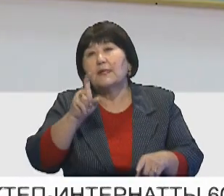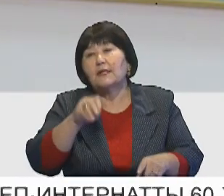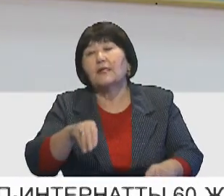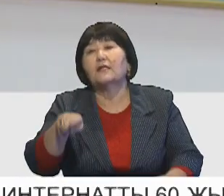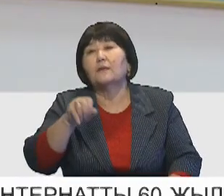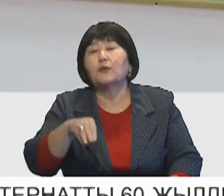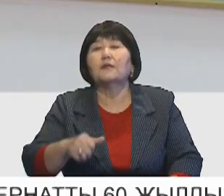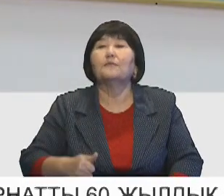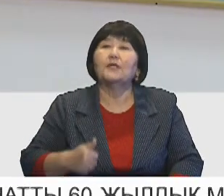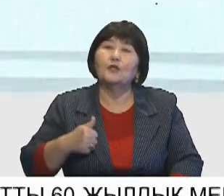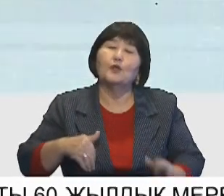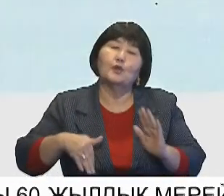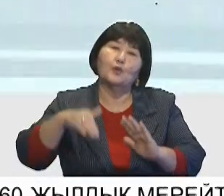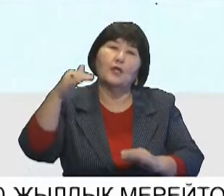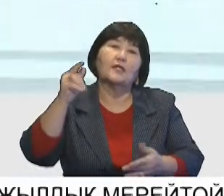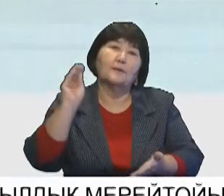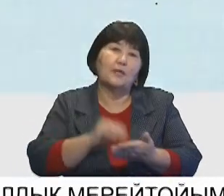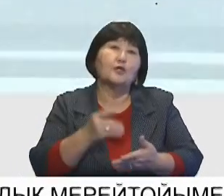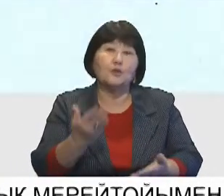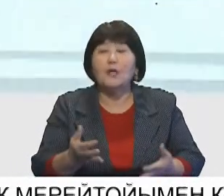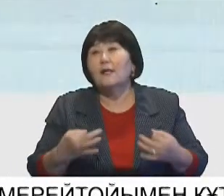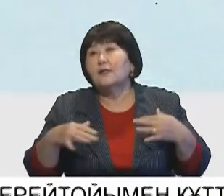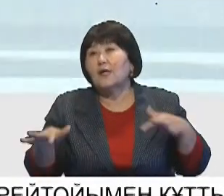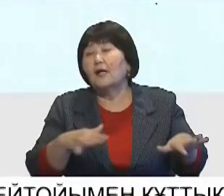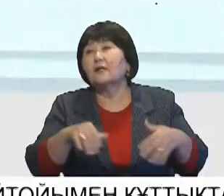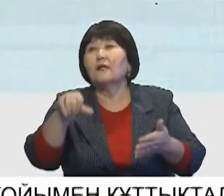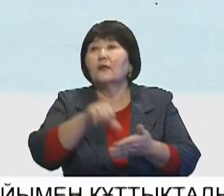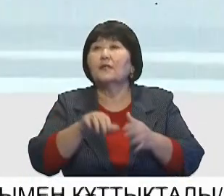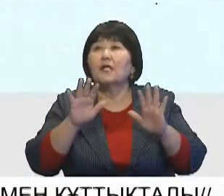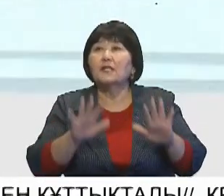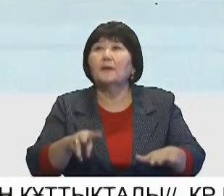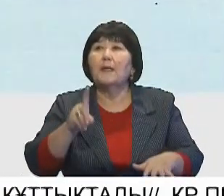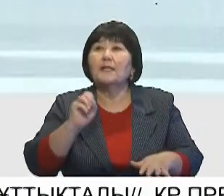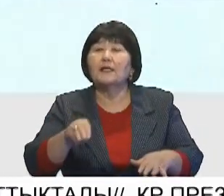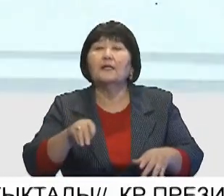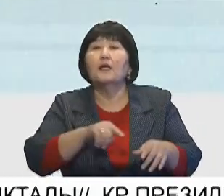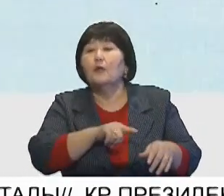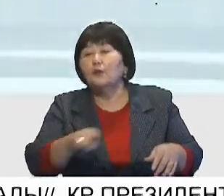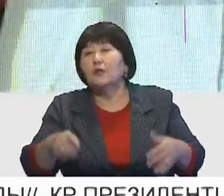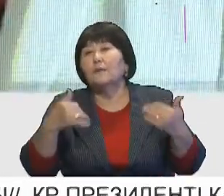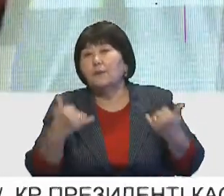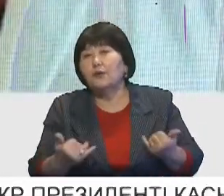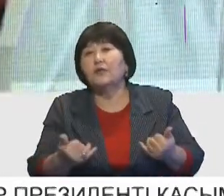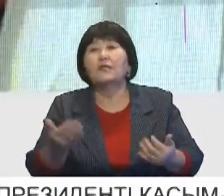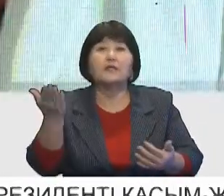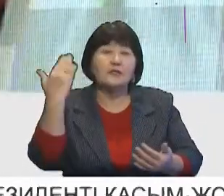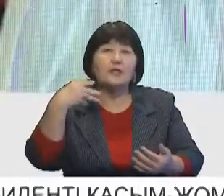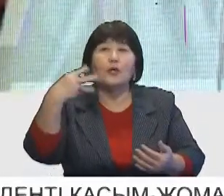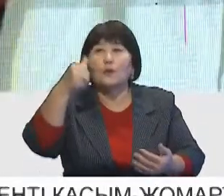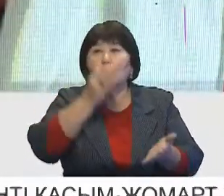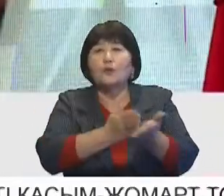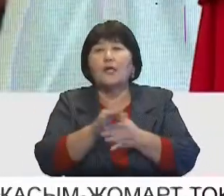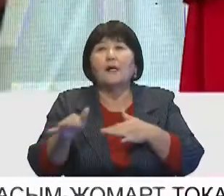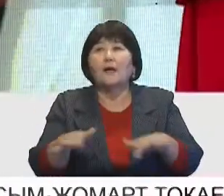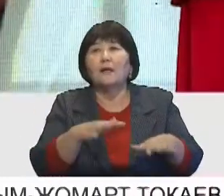депутаттарының беделінің жоғарылығын белгісі сол. Салтанатты шараға қатысушылар жергілікті мәслихаттың өткені мен бүгініне көз тастап, 30 жыл ішінде